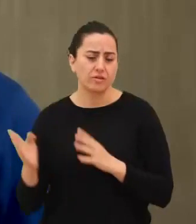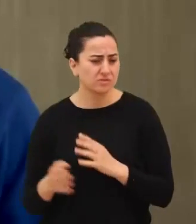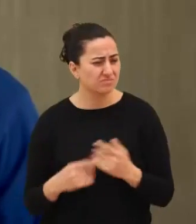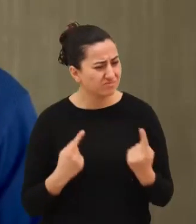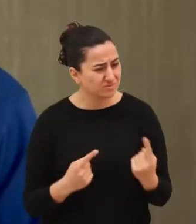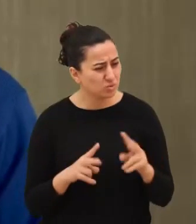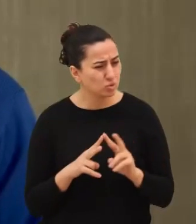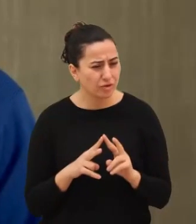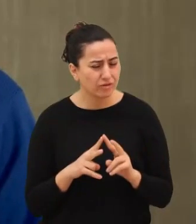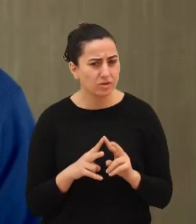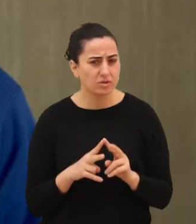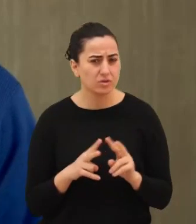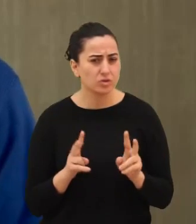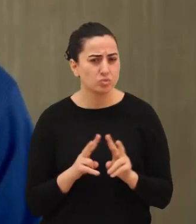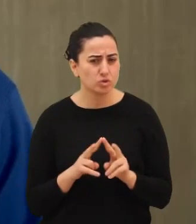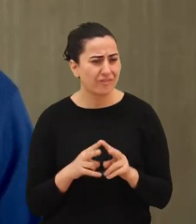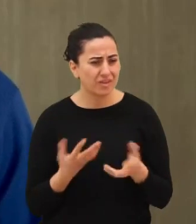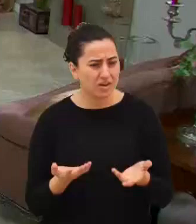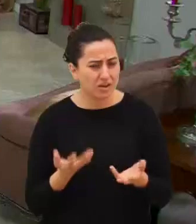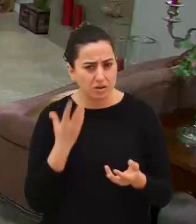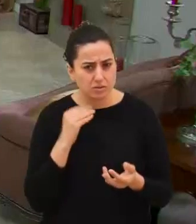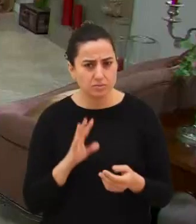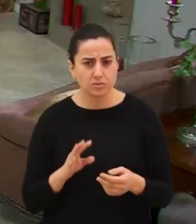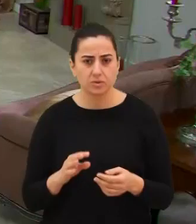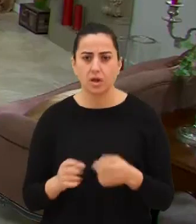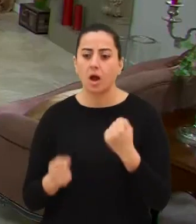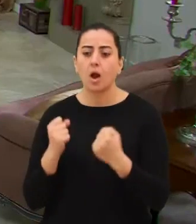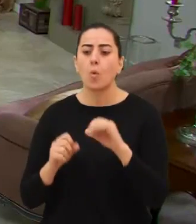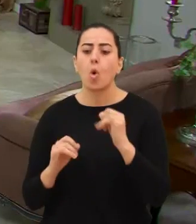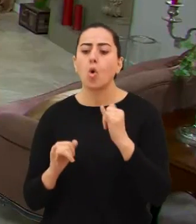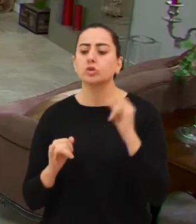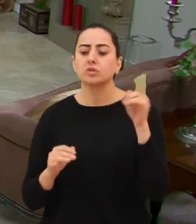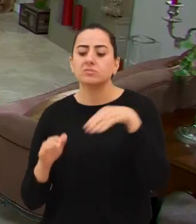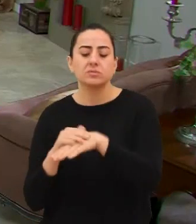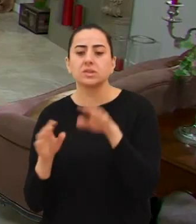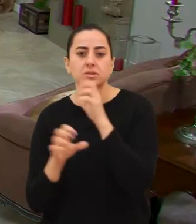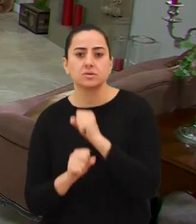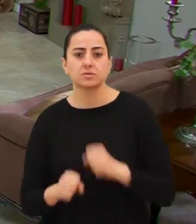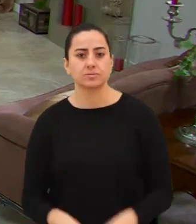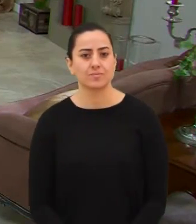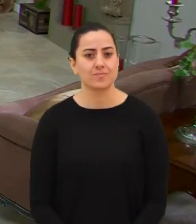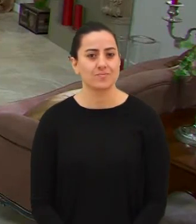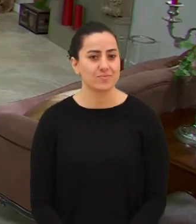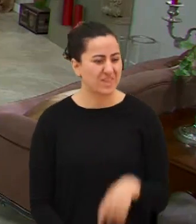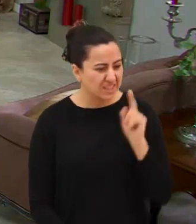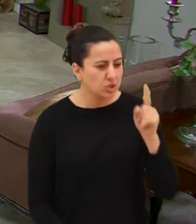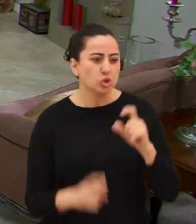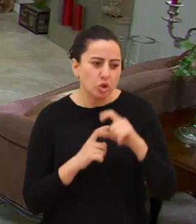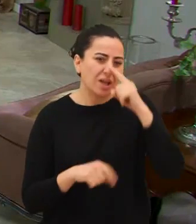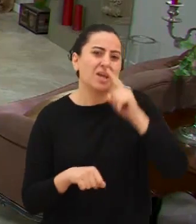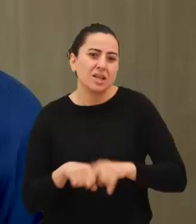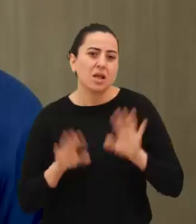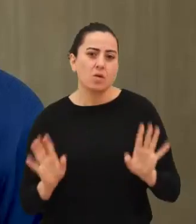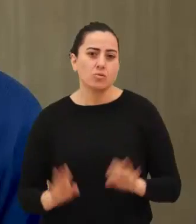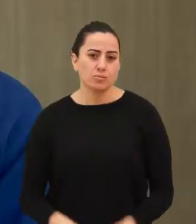dur. Mustafa ne Mustafa'sı ya? Hani şu arabasında oyuncağını sakladığın çocuk. Sana inanamıyorum Şükrü Efendi